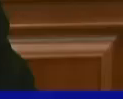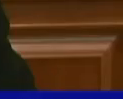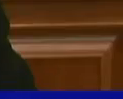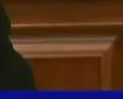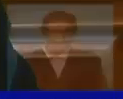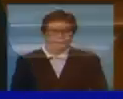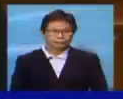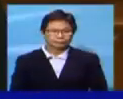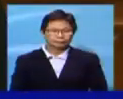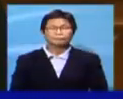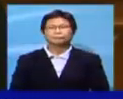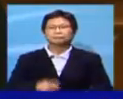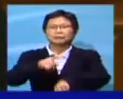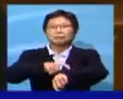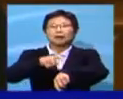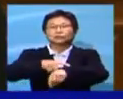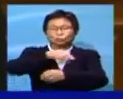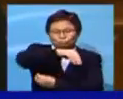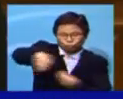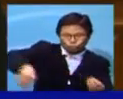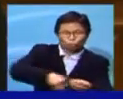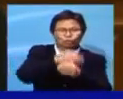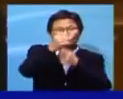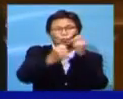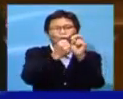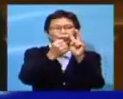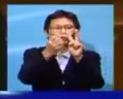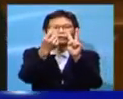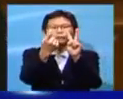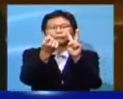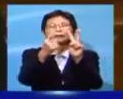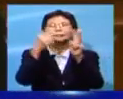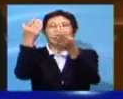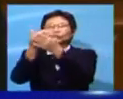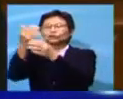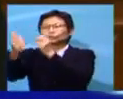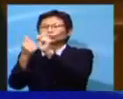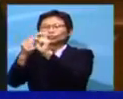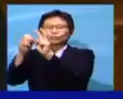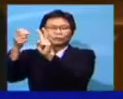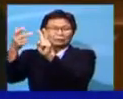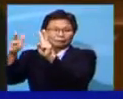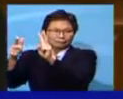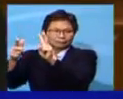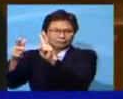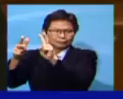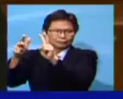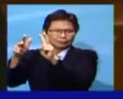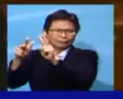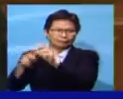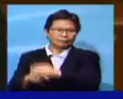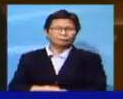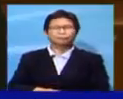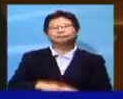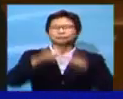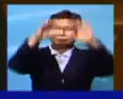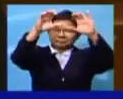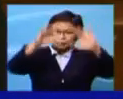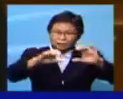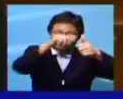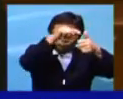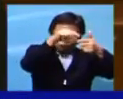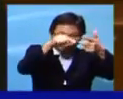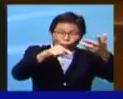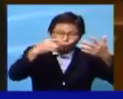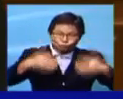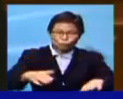transformasi 2011 hingga ke 2013 dan diteruskan hingga sekarang kaedah-kaedah ini kita telah kaji kita telah